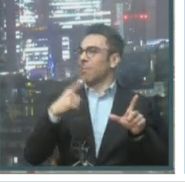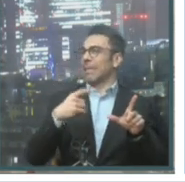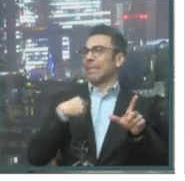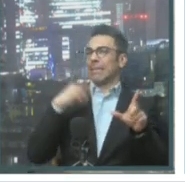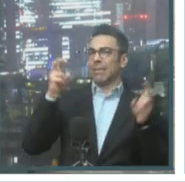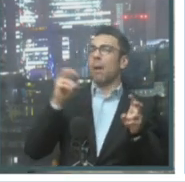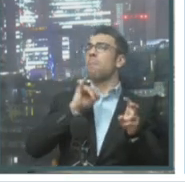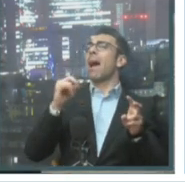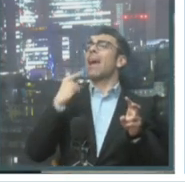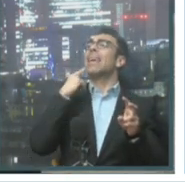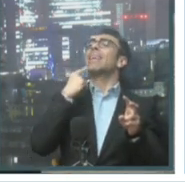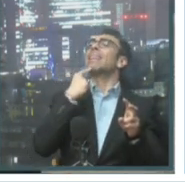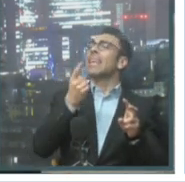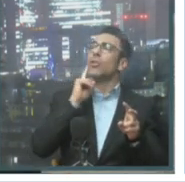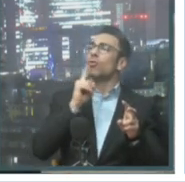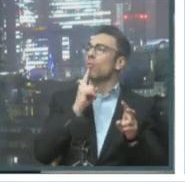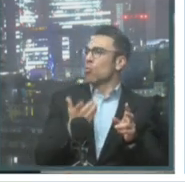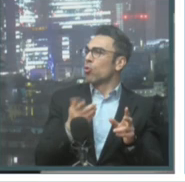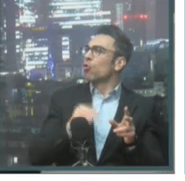dovuto